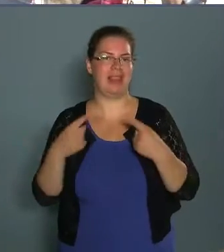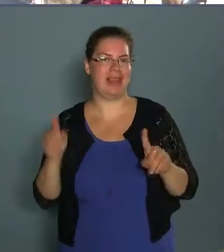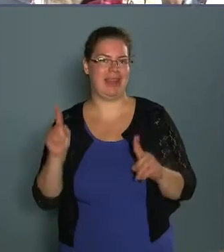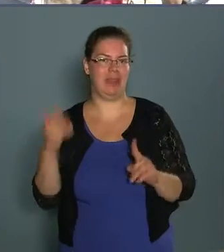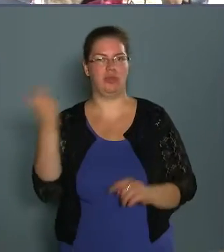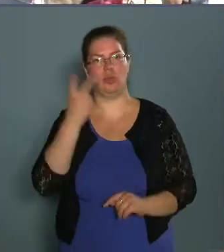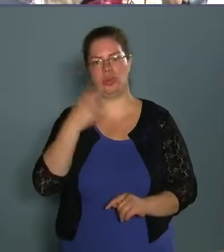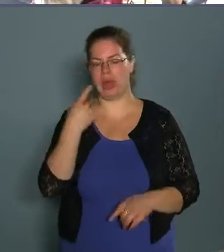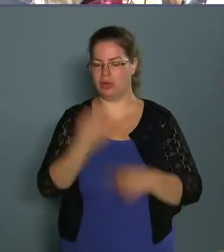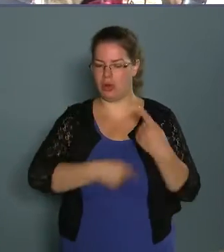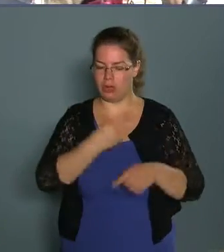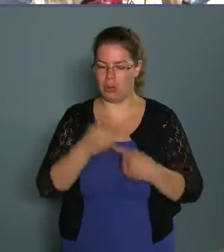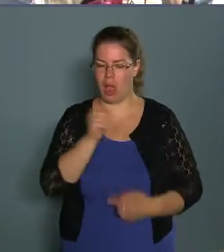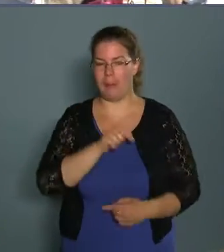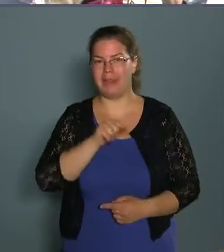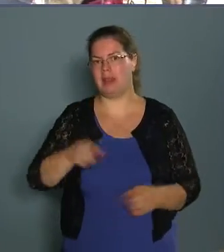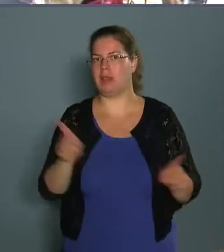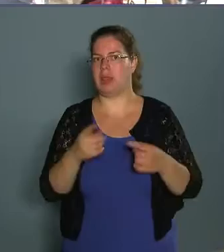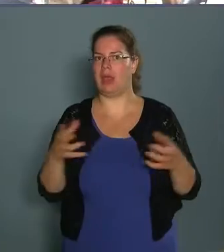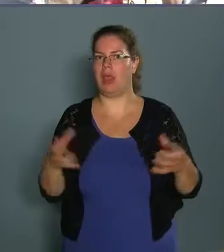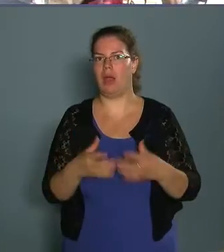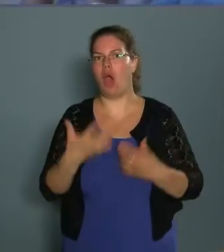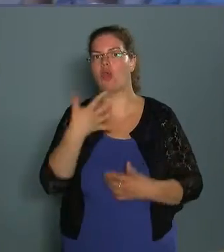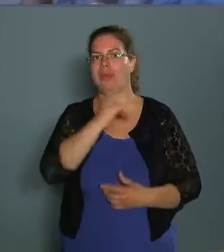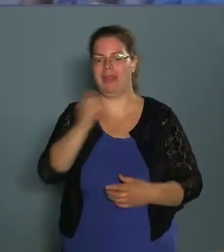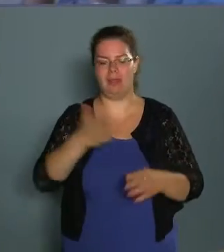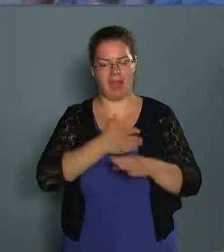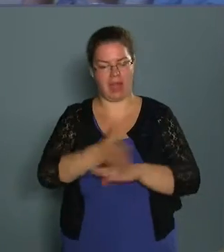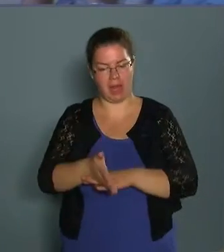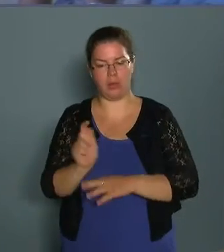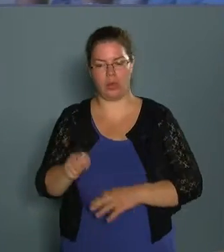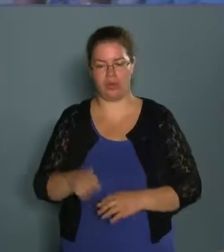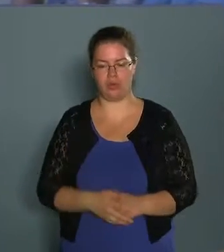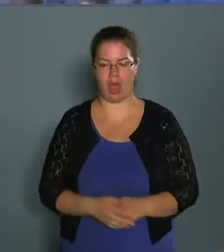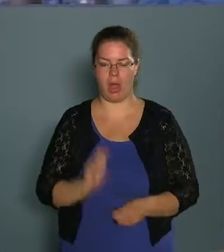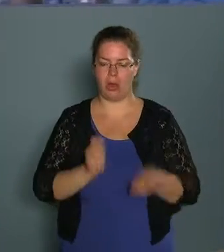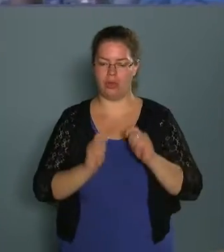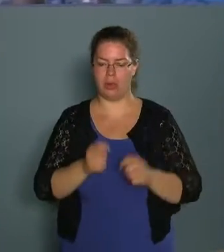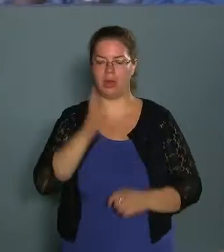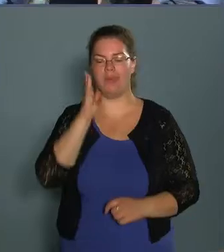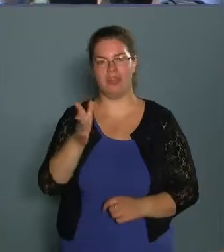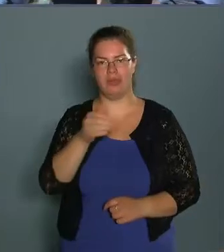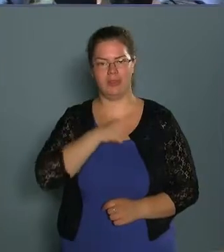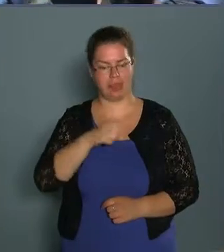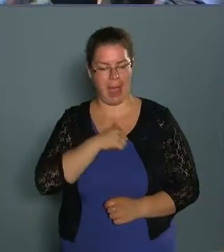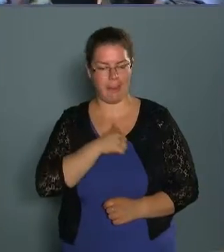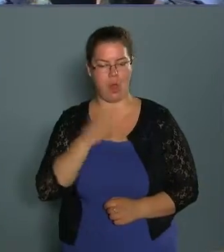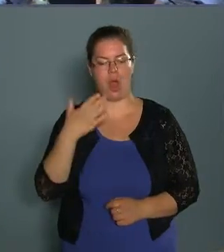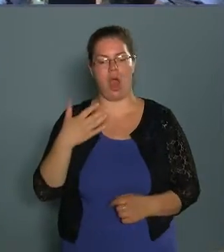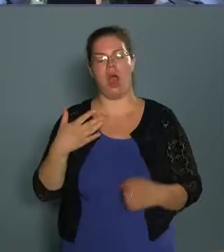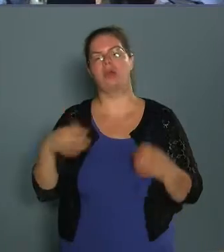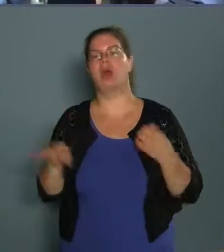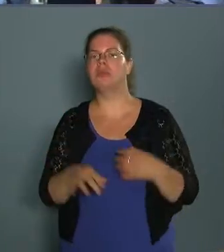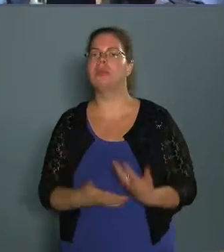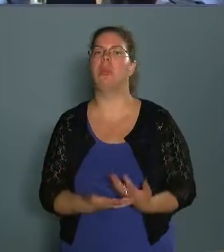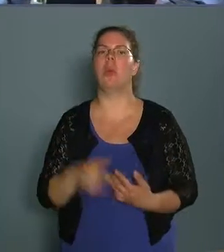zenei és kulturális hagyományokat, amit ugye az a zenekar 50 éven keresztül képviselt. A dobosunk Kovacsevics Gábor, a